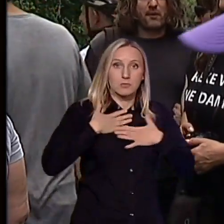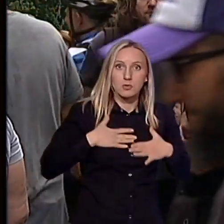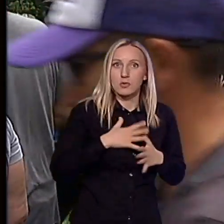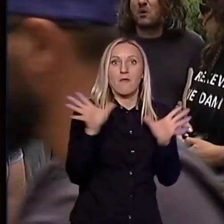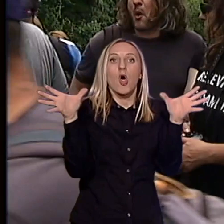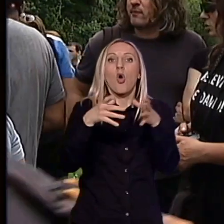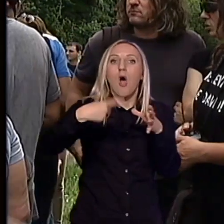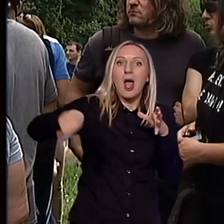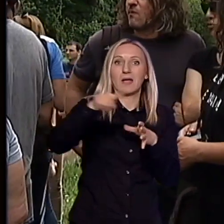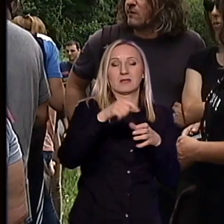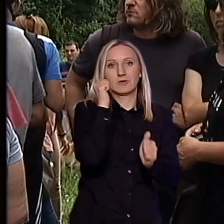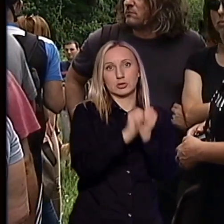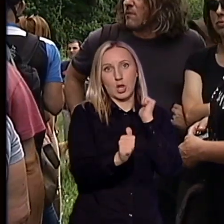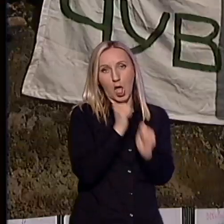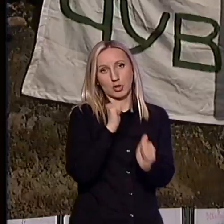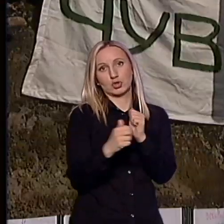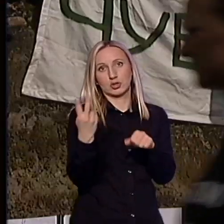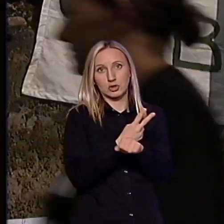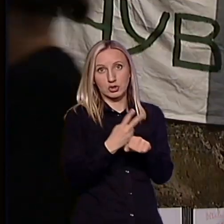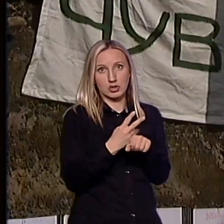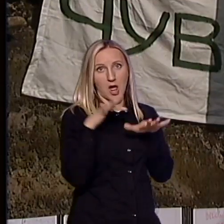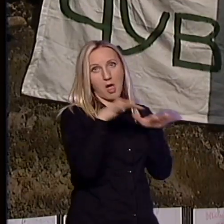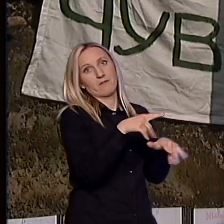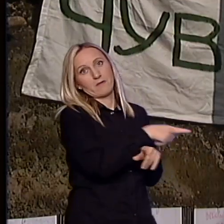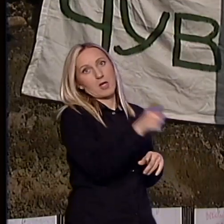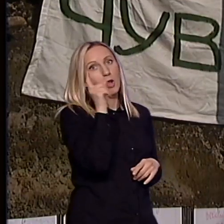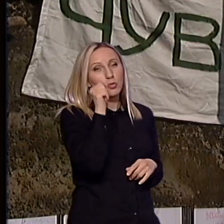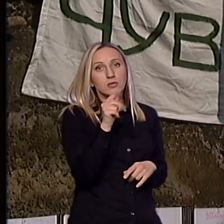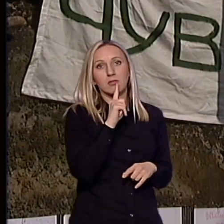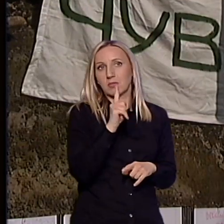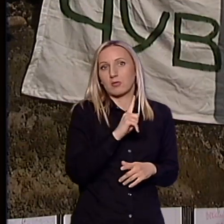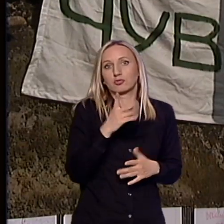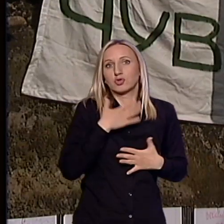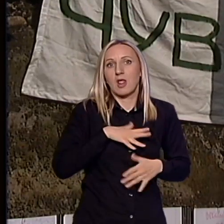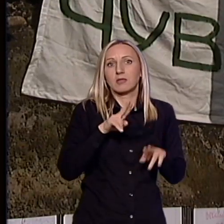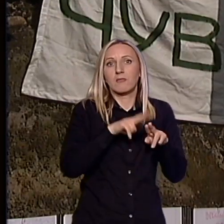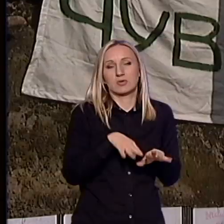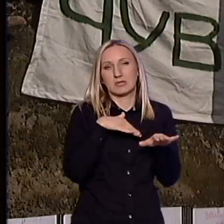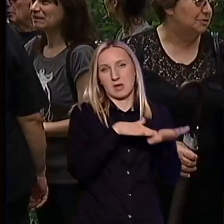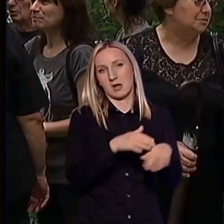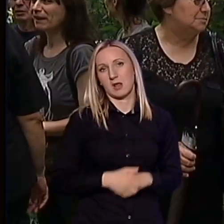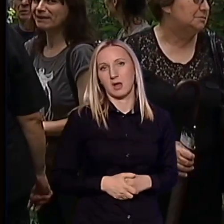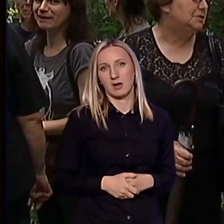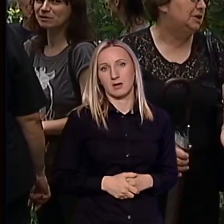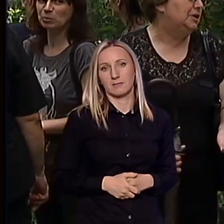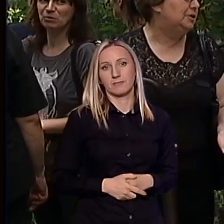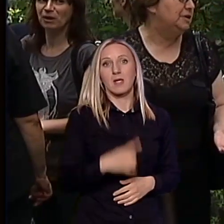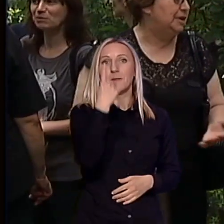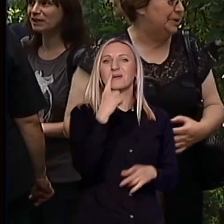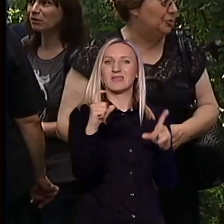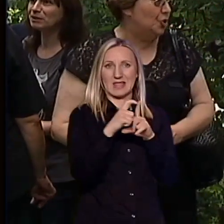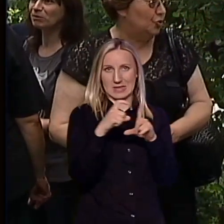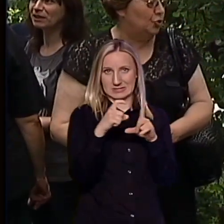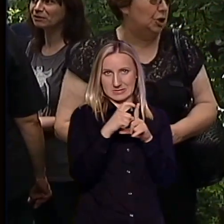kolektivni zločin države nad ljudima koji ni krivi ni dužni žele samo da im ostane reka. Prvo 12. smo izašli dole